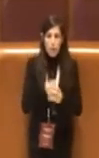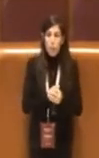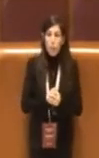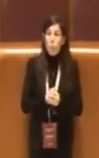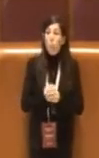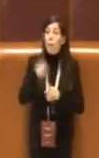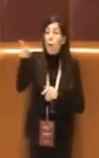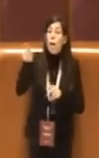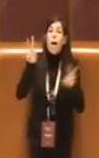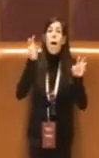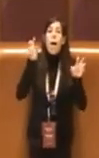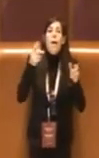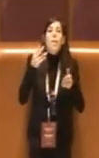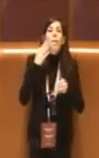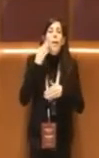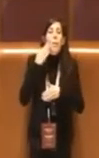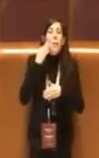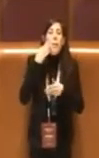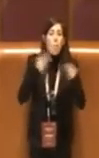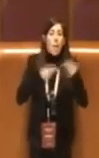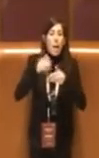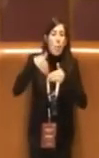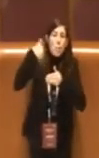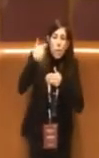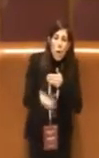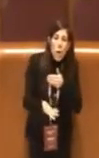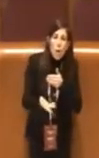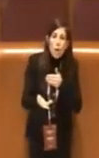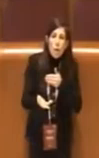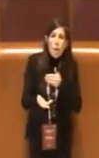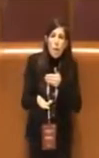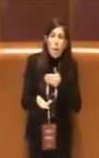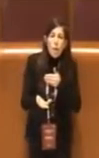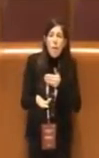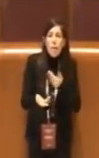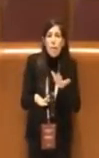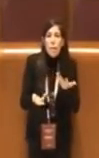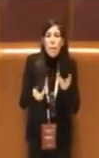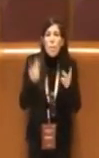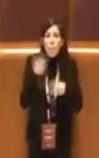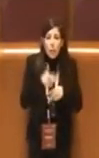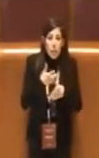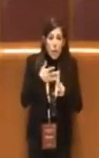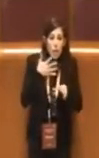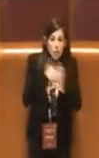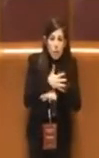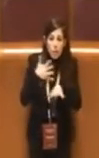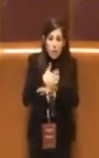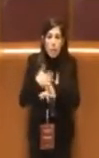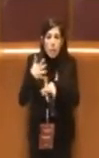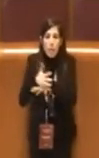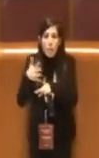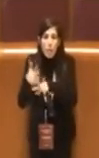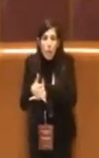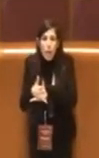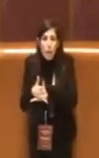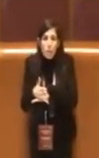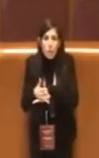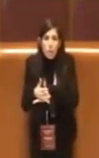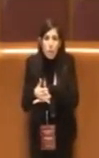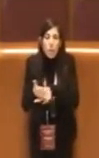dei debiti fuori bilancio, sul perché si sono attivate tutta una serie di procedimenti che ha così ben descritto, oltretutto